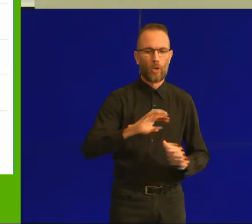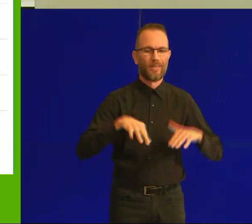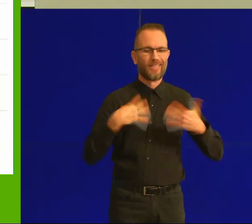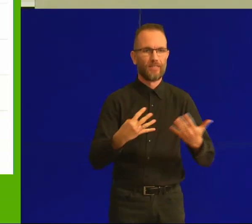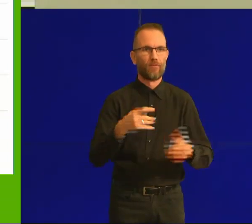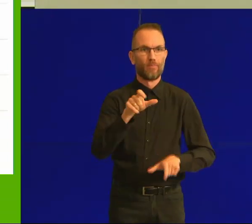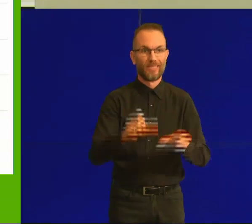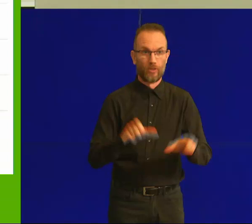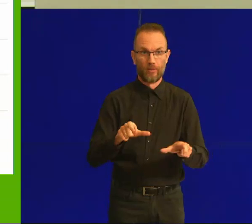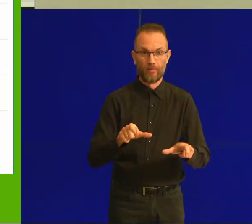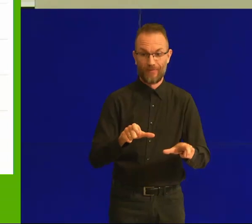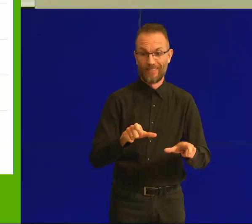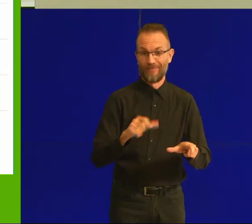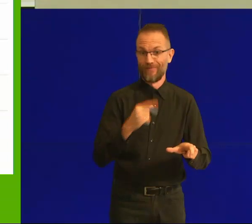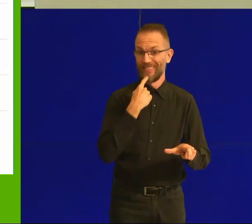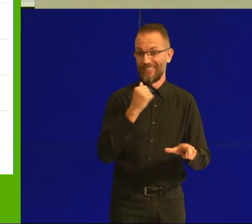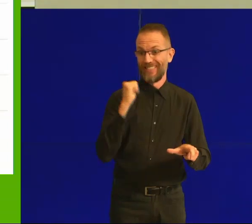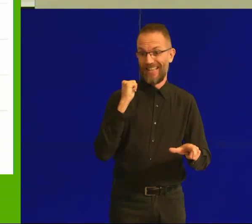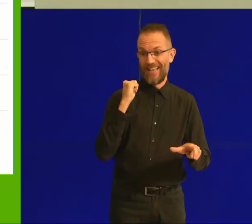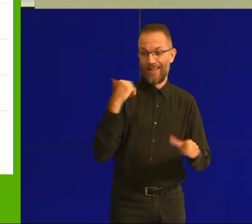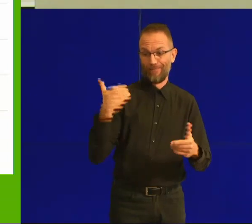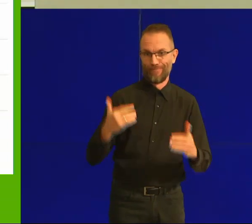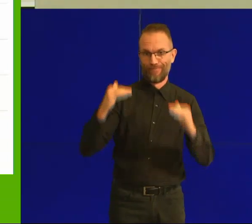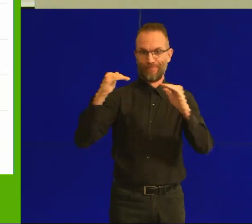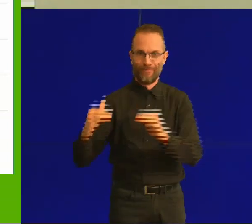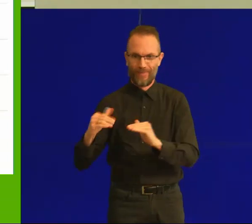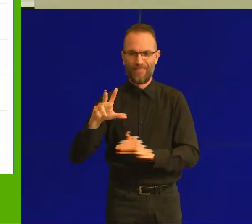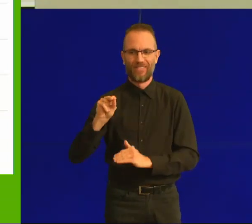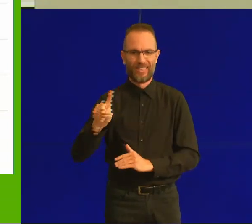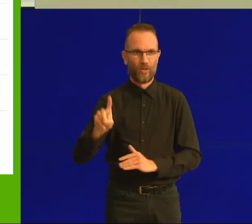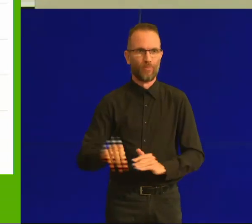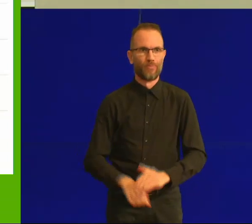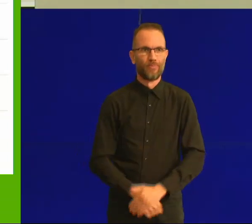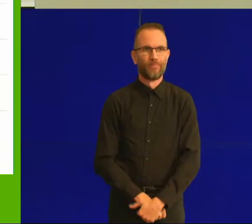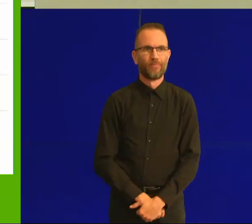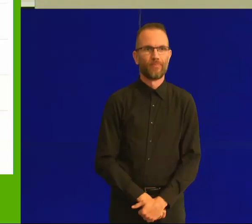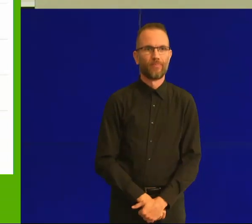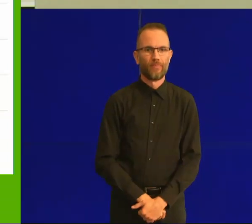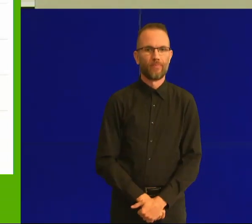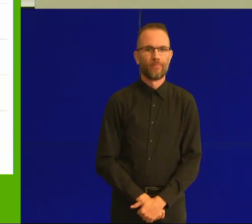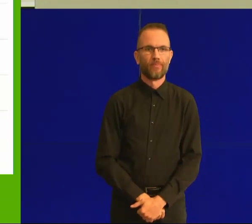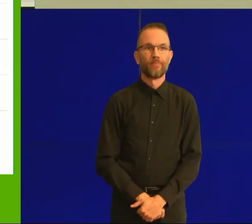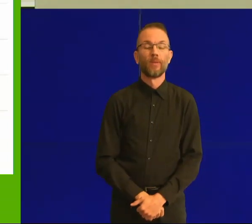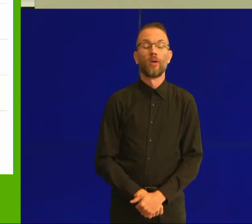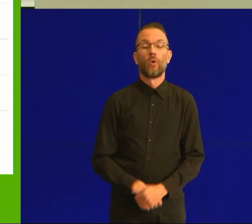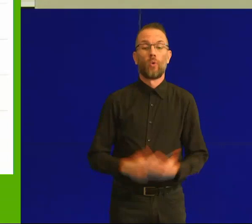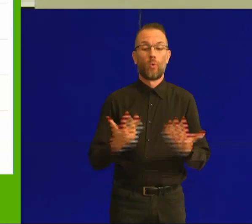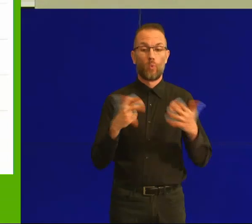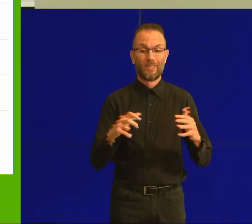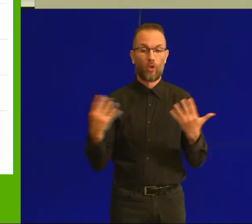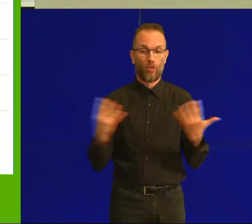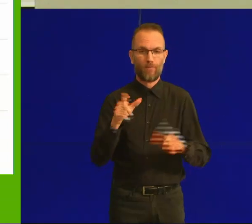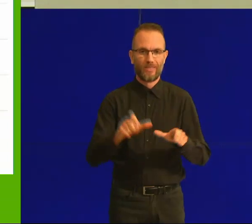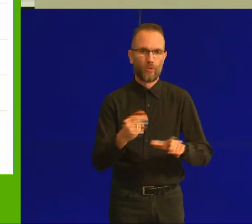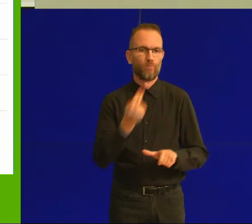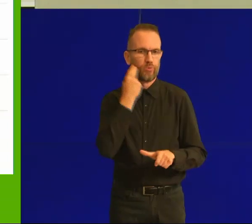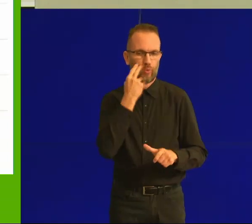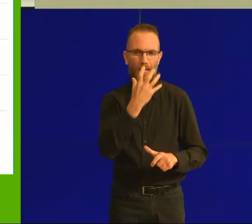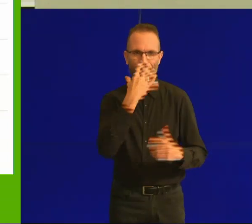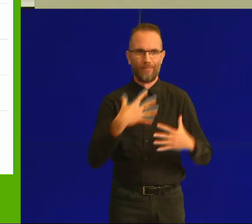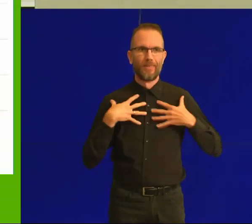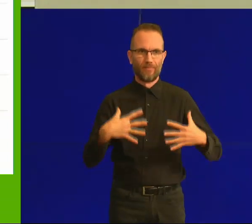hier et 809 personnes nécessitent nécessitent une assistance pour respirer c'est une diminution de 37 par rapport